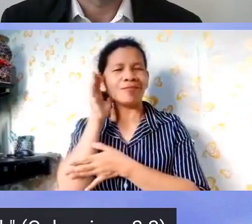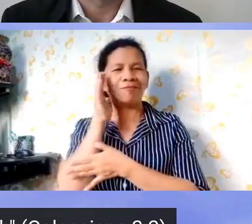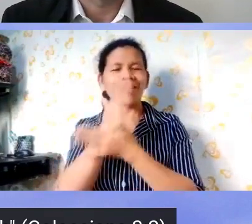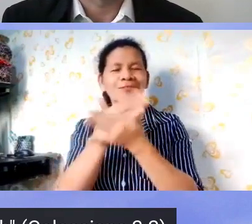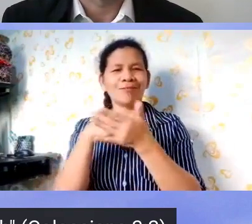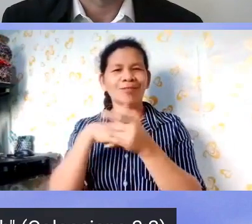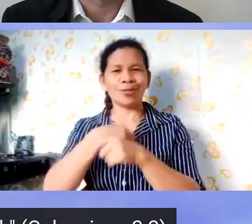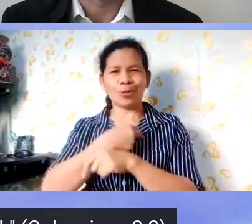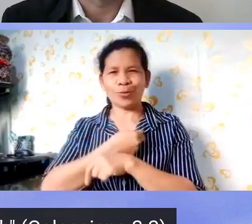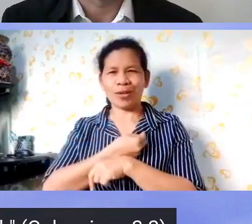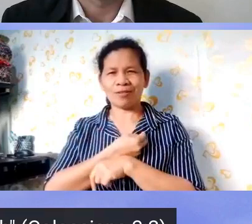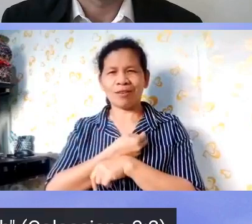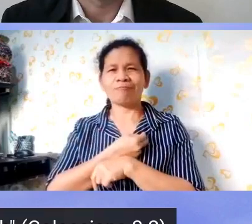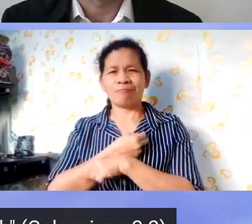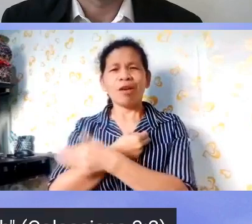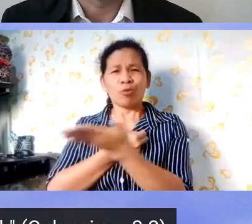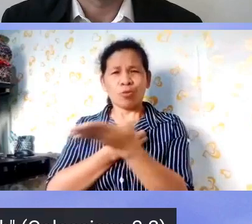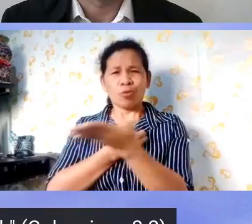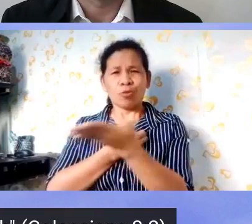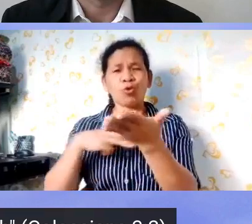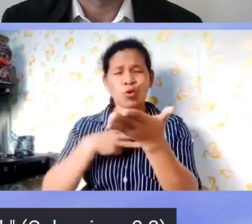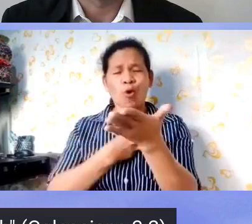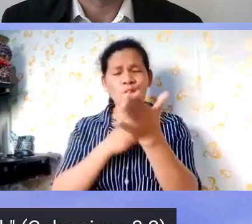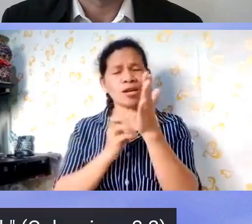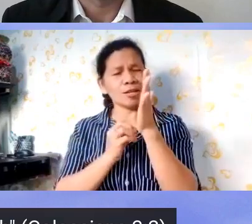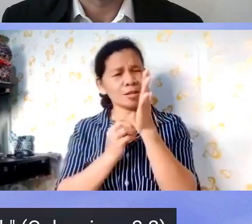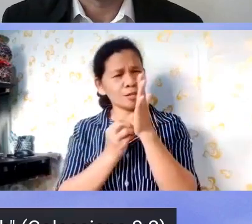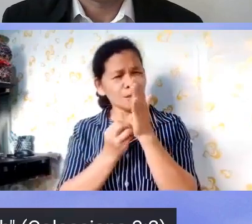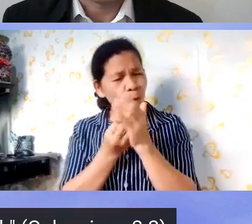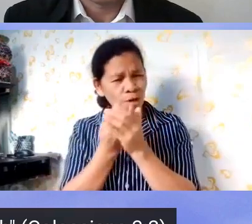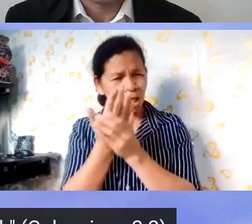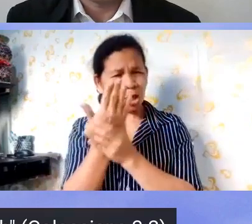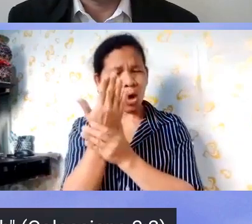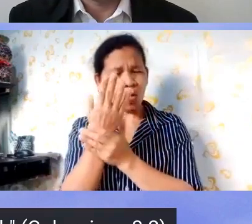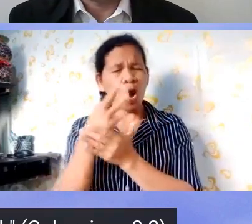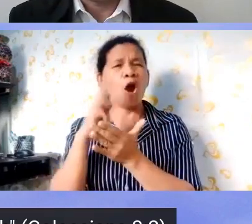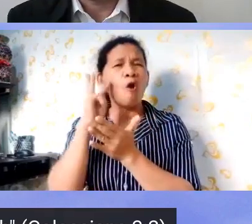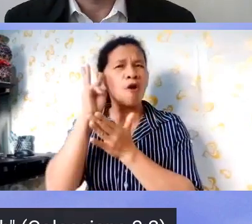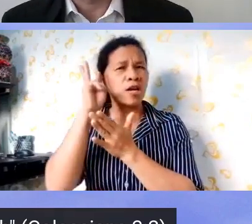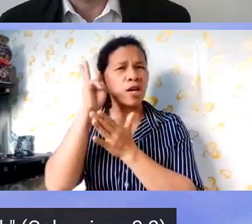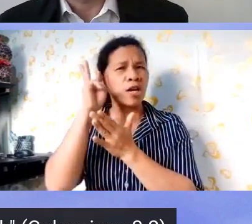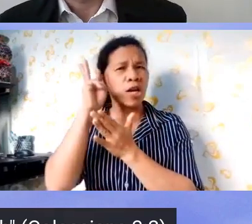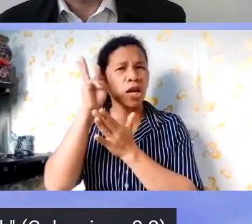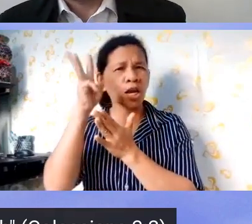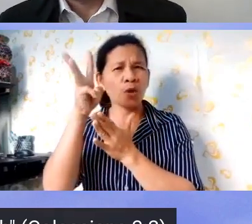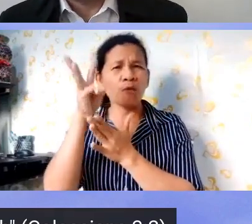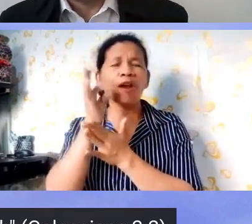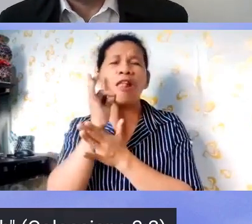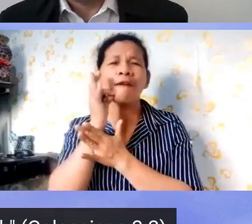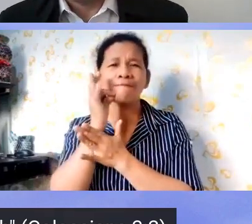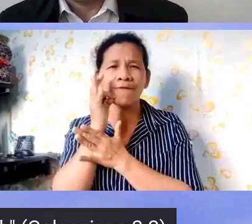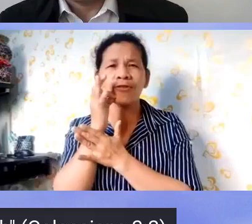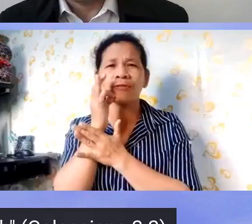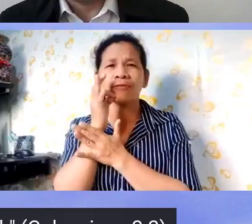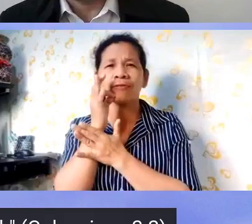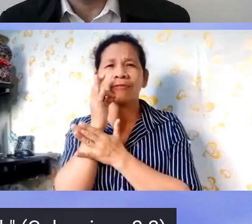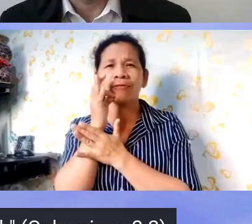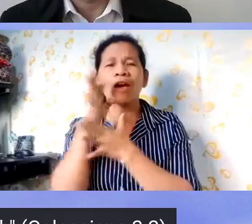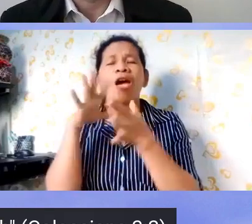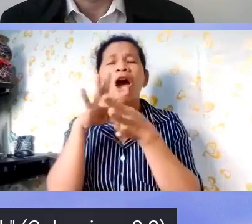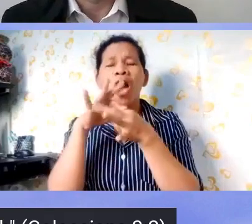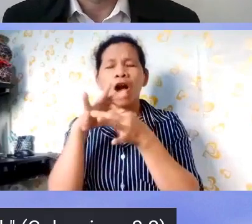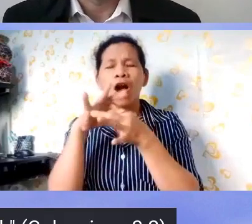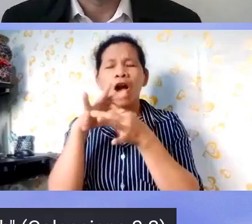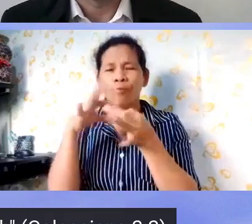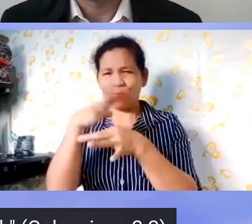Ano? Tayo ay lalago, tayo ay magbubunga, mga minamahal na mga kapatid ko, ng mga espiritual na bunga,